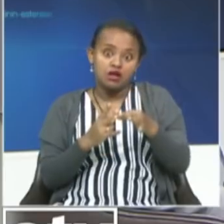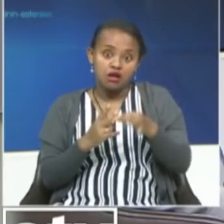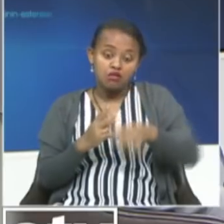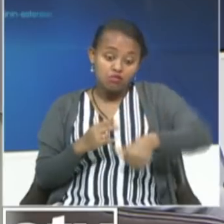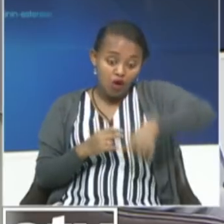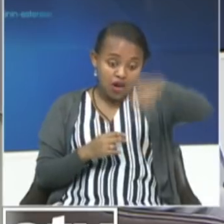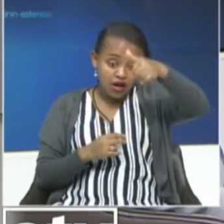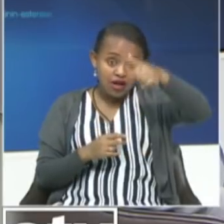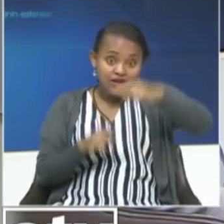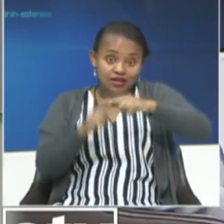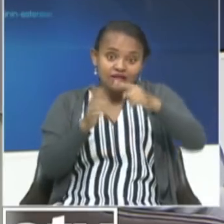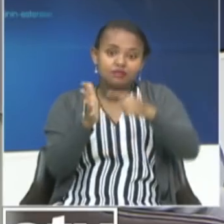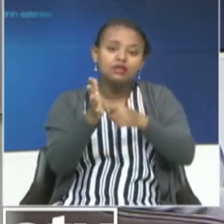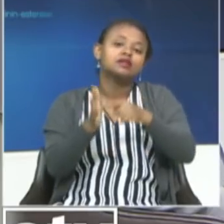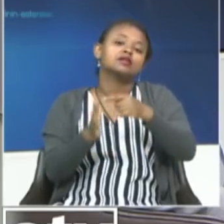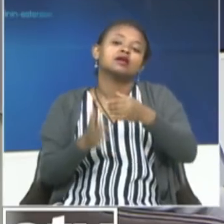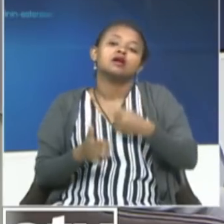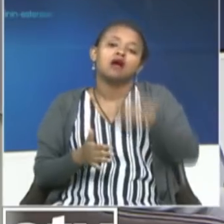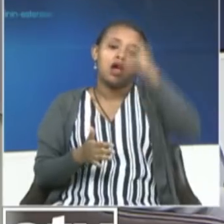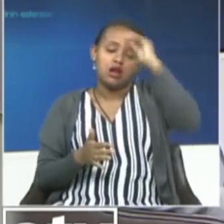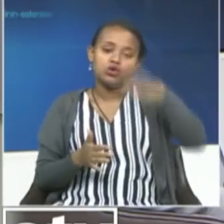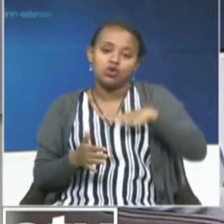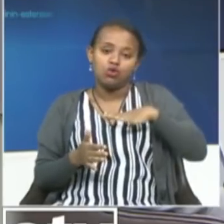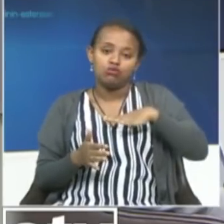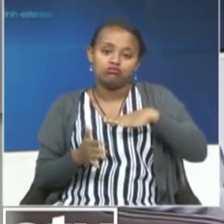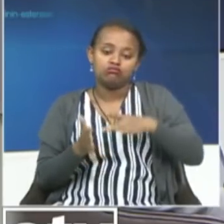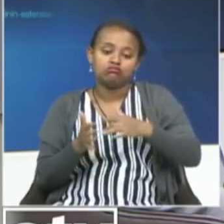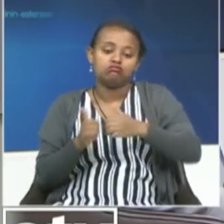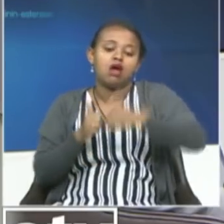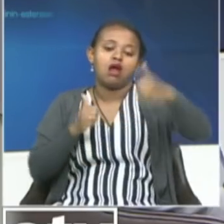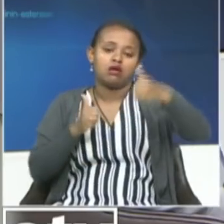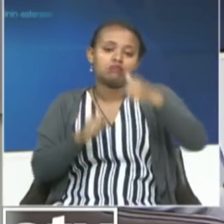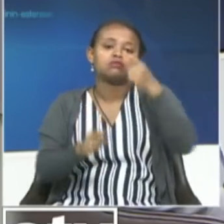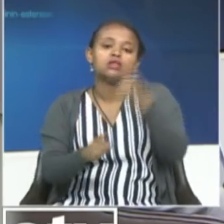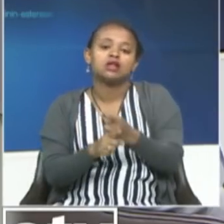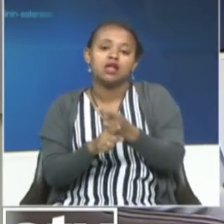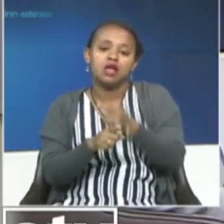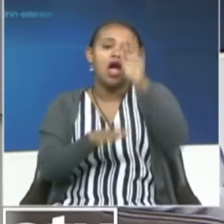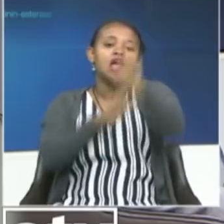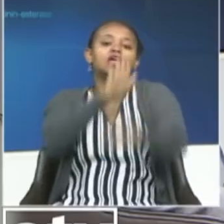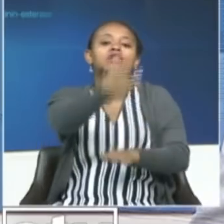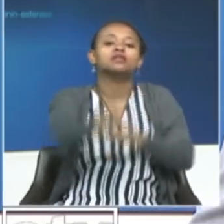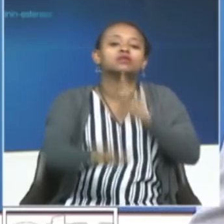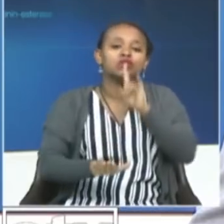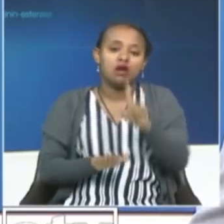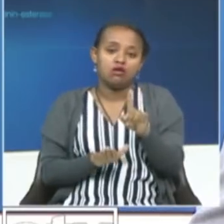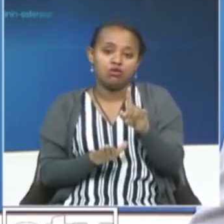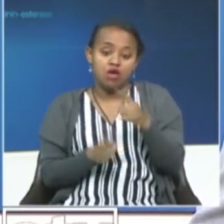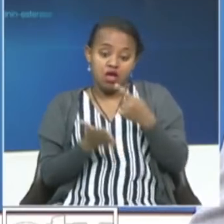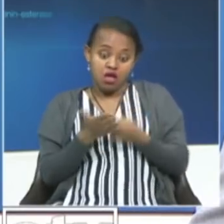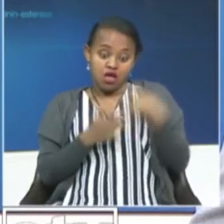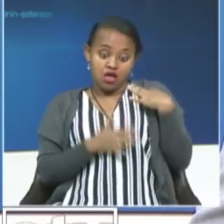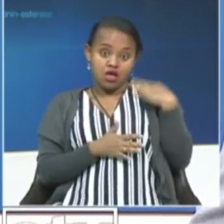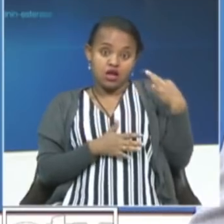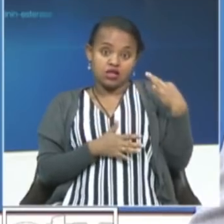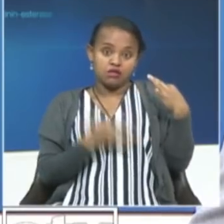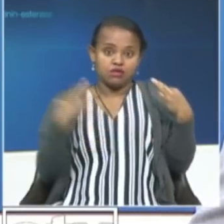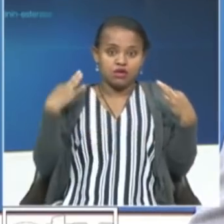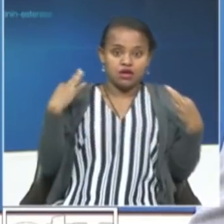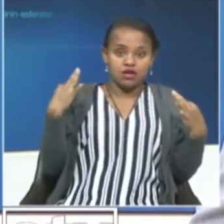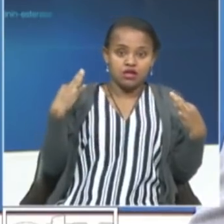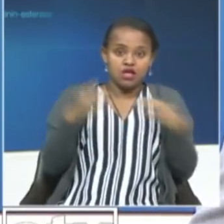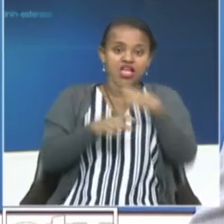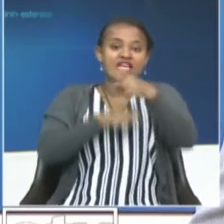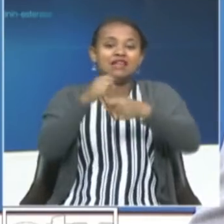ምልክቱ ካለው ሰው መራቅ ተገቢና ትክክለኛ እርምጃ ነው። በዋናነት ይሄ ግለሰብን ከግለሰብ